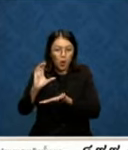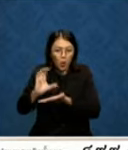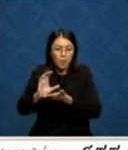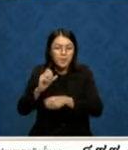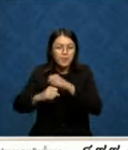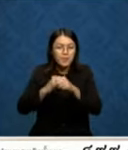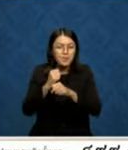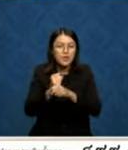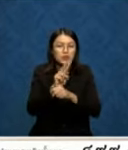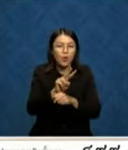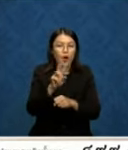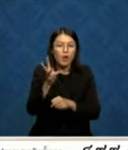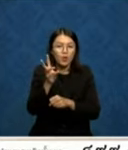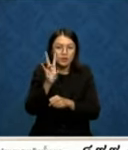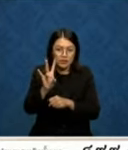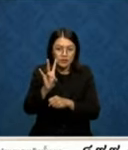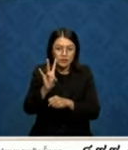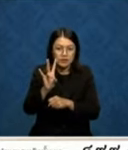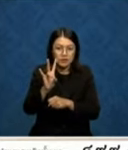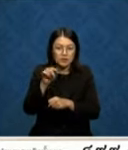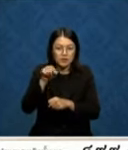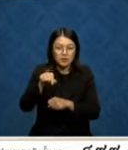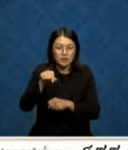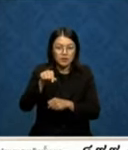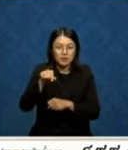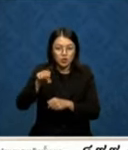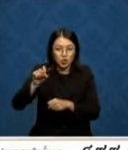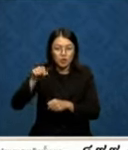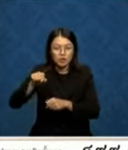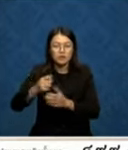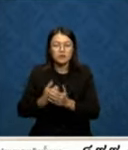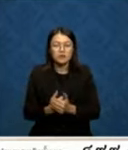ปีงบประมาณพ.ศ. 2567พ.ศ.นั้น